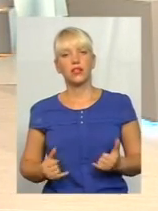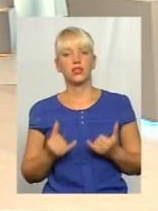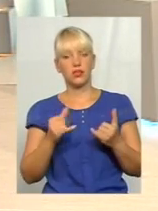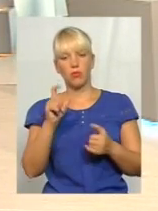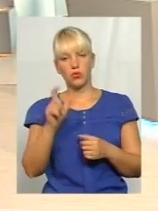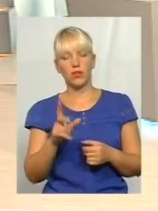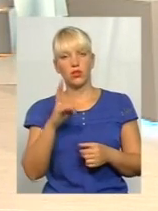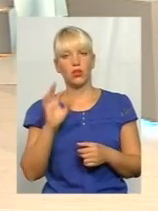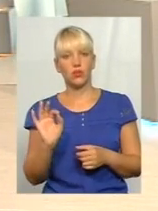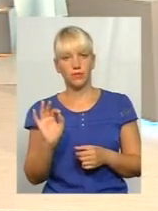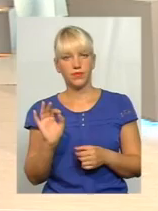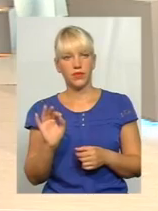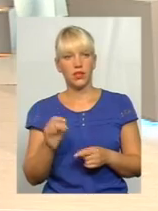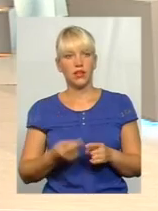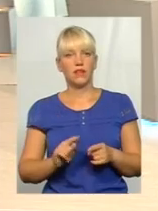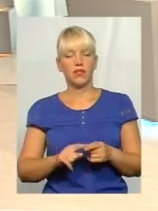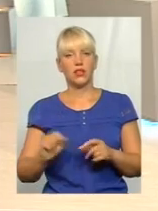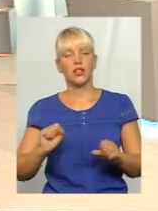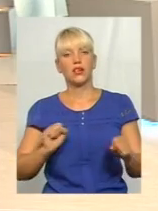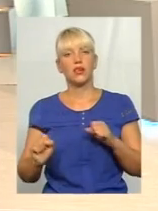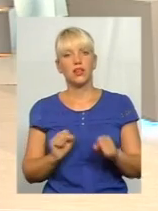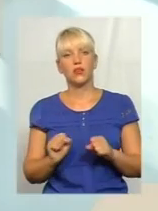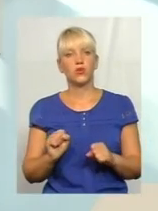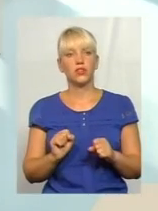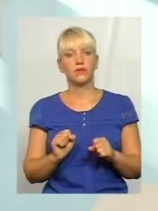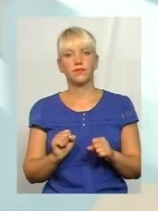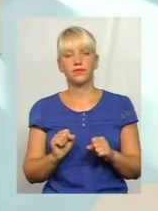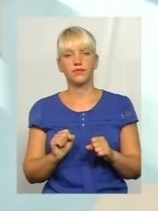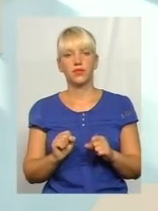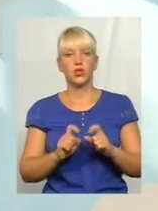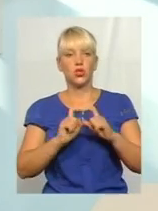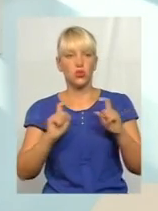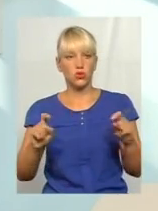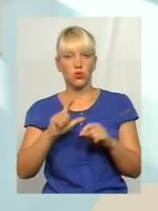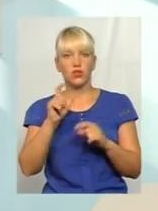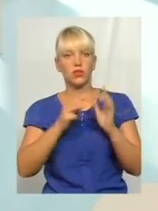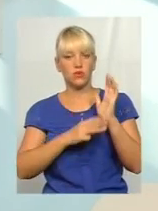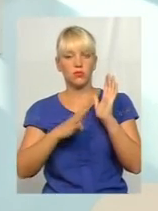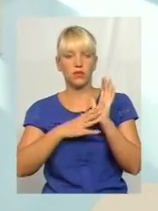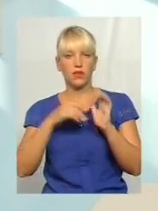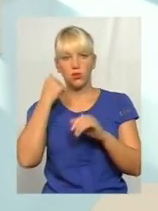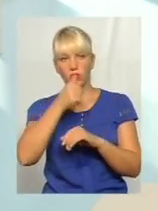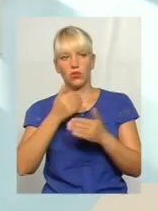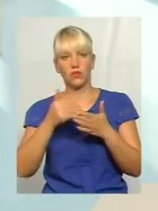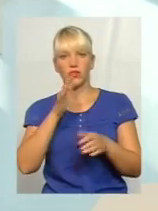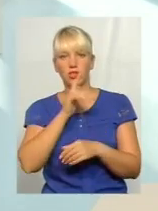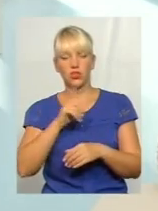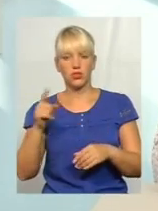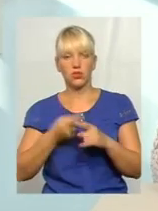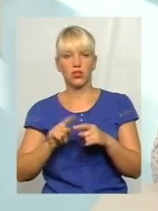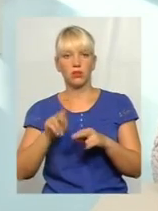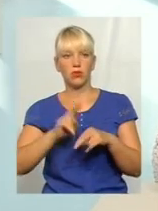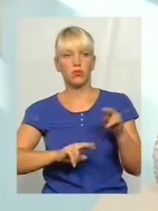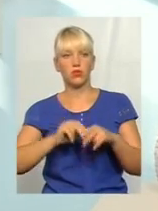да все але він керує скажемо школою з 89-го року від часу її побудови так тобто